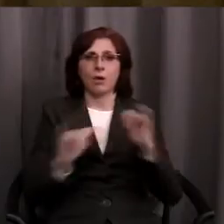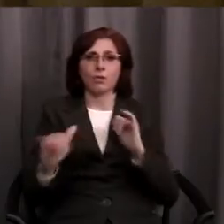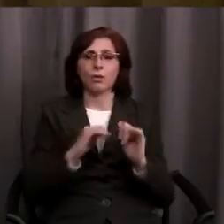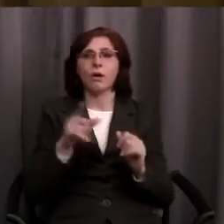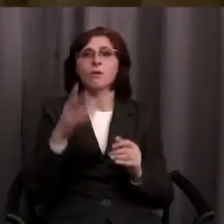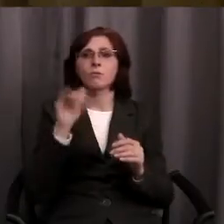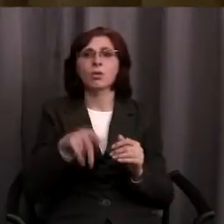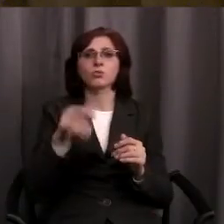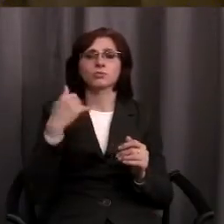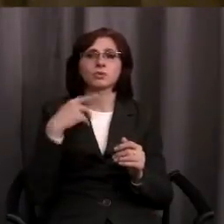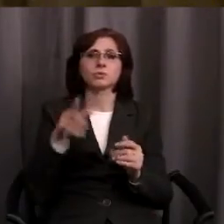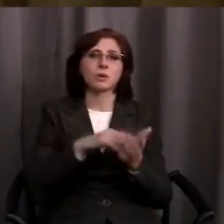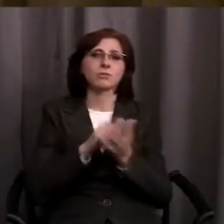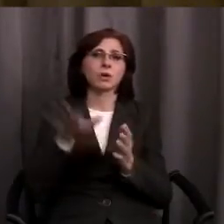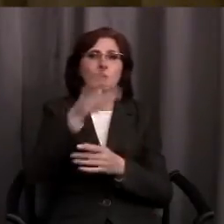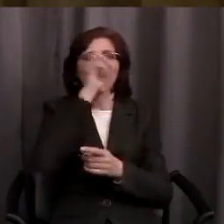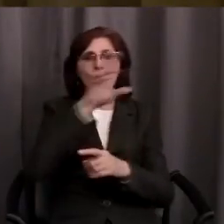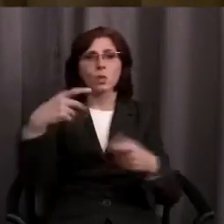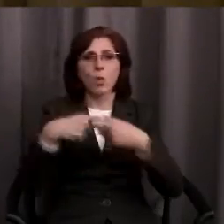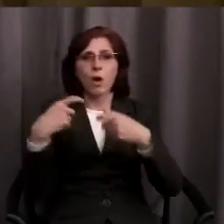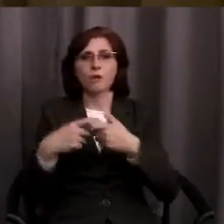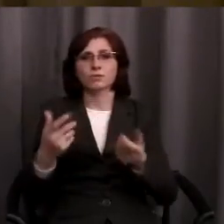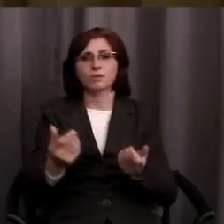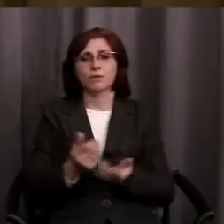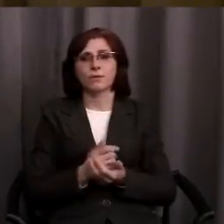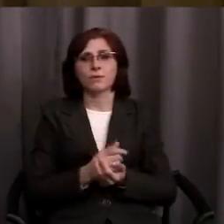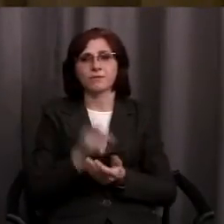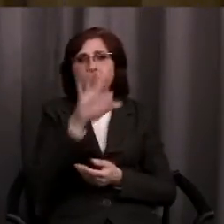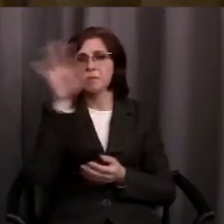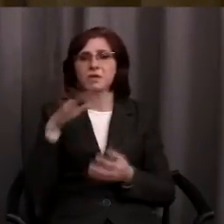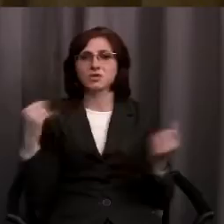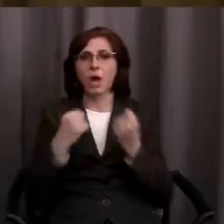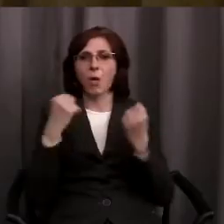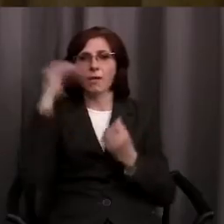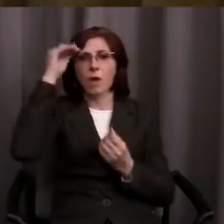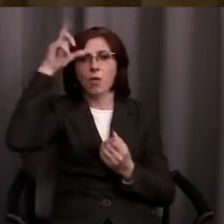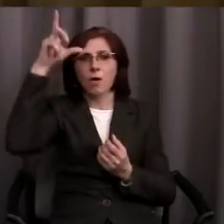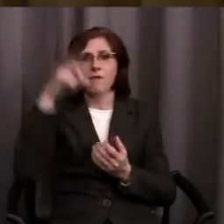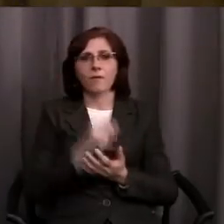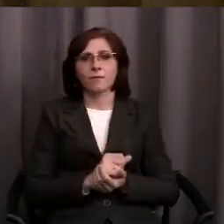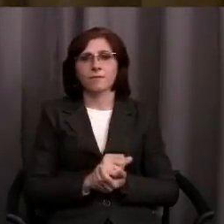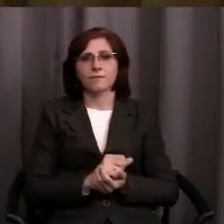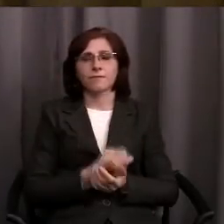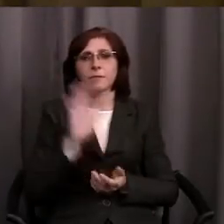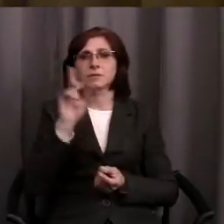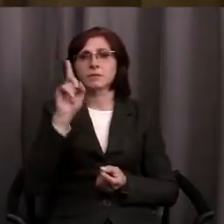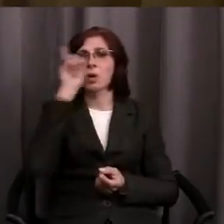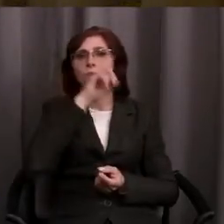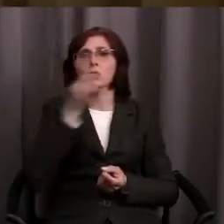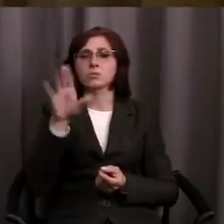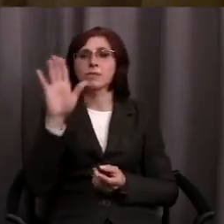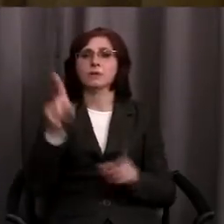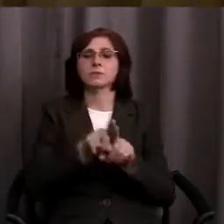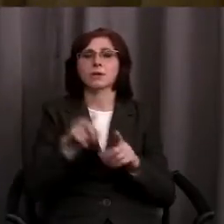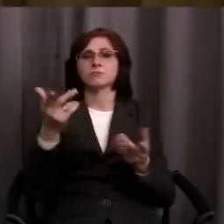muszą być ośrodki, gdzie łączą się ludzie, którzy działają naukowo z ludźmi, którzy